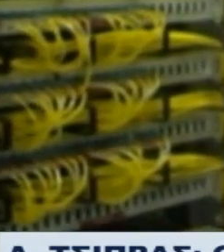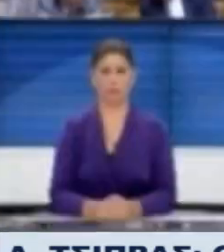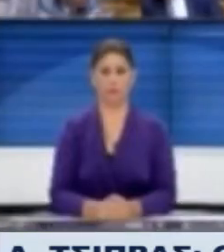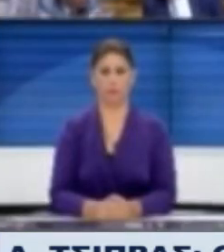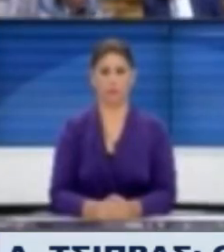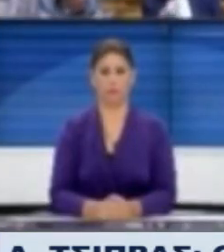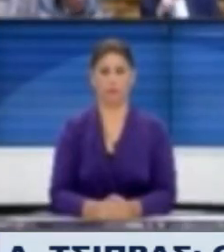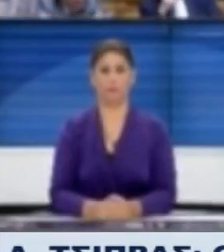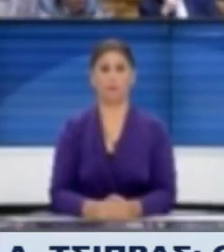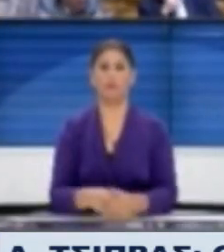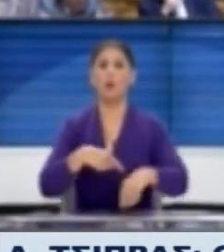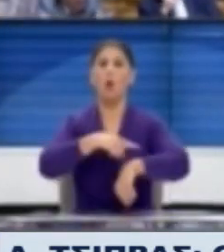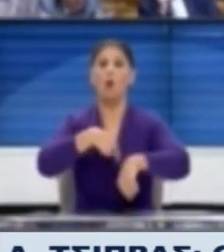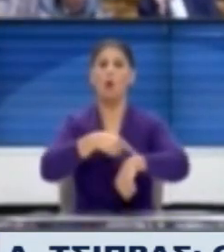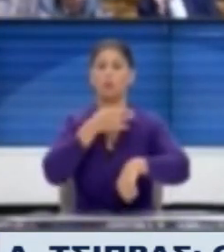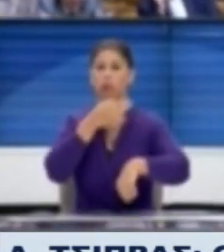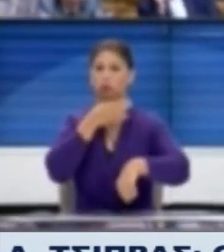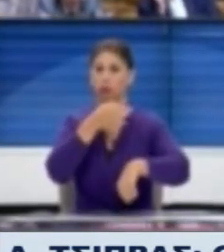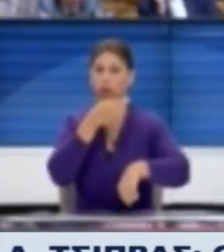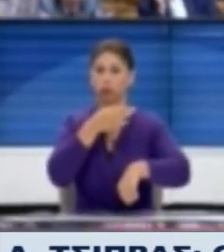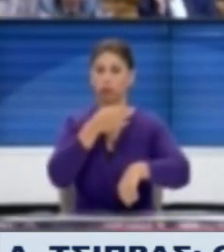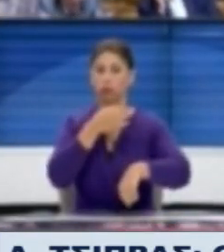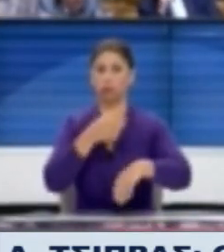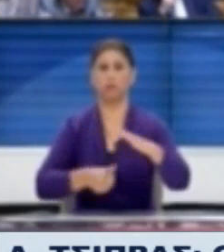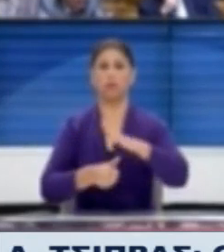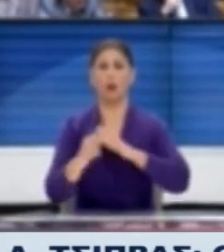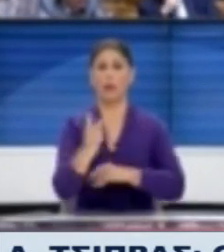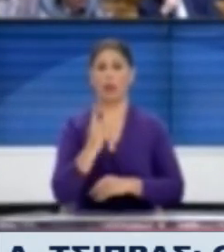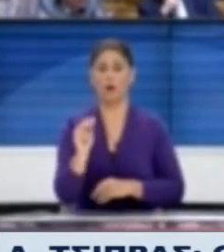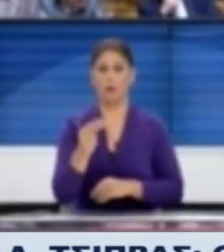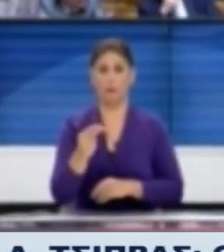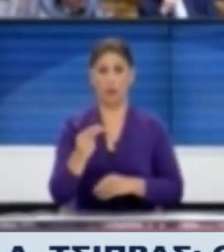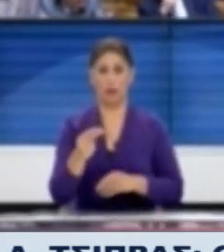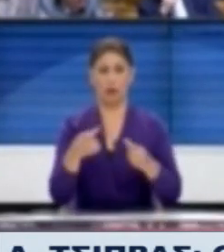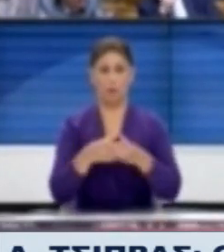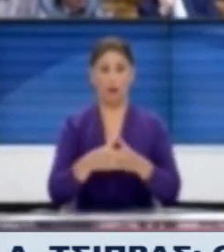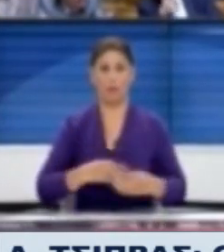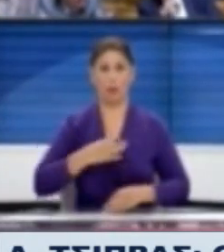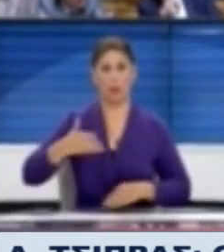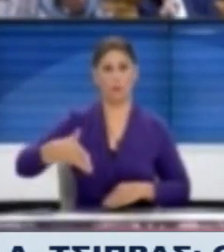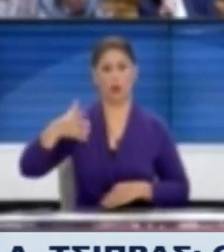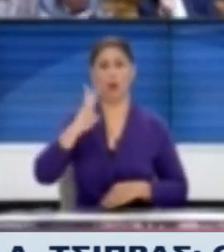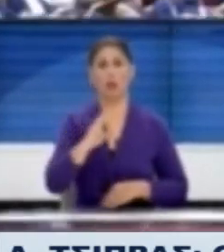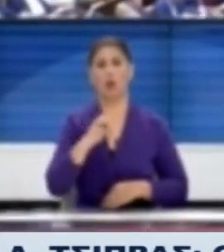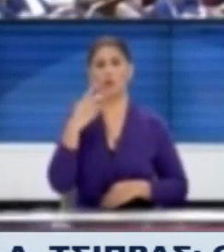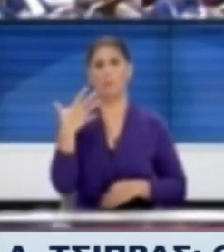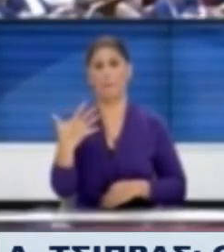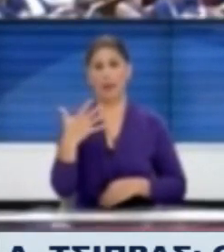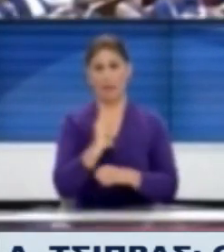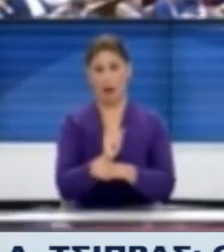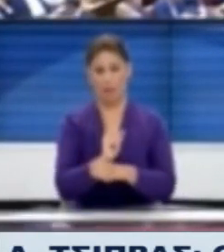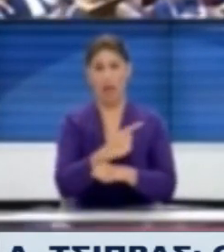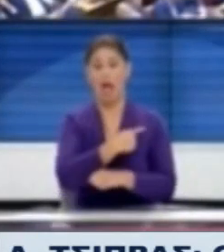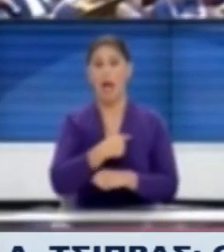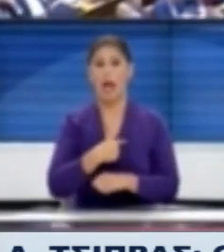γνώριζε όλα αυτά τα οποία συνέβαιναν, τότε θα πρόκειται για έναν Πρωθυπουργό μειωμένου καταλογισμού. Άρα, έναν